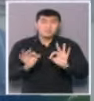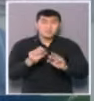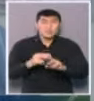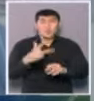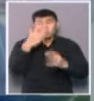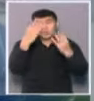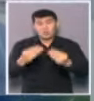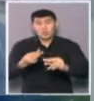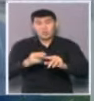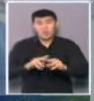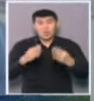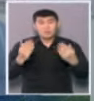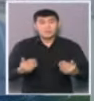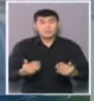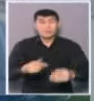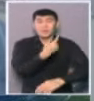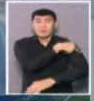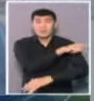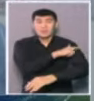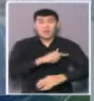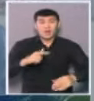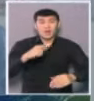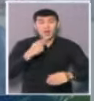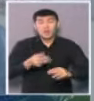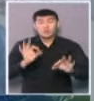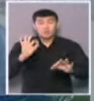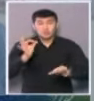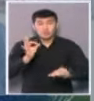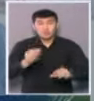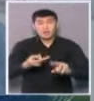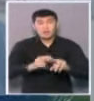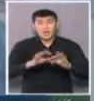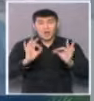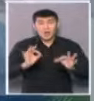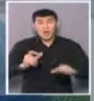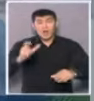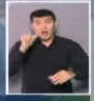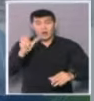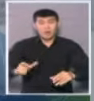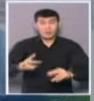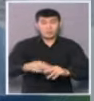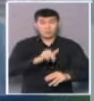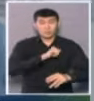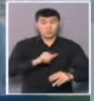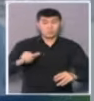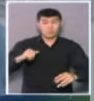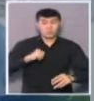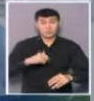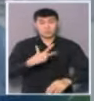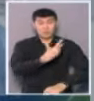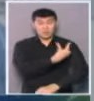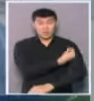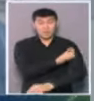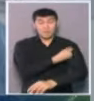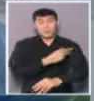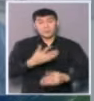үш күн. Ол медициналық тілмен айтқанда ол дұрыс құбылыс. Адам енді өзінің денесіне вакцина екпе кіргеннен